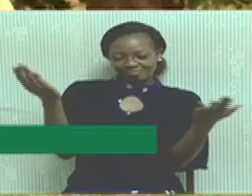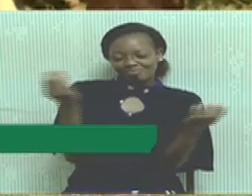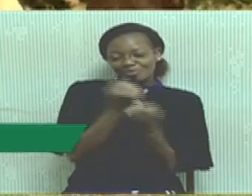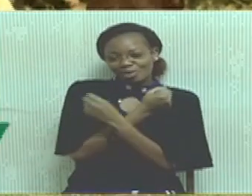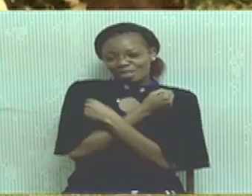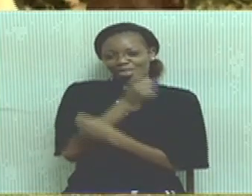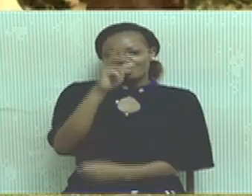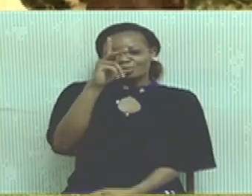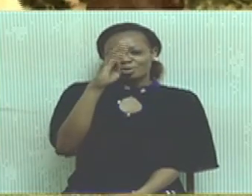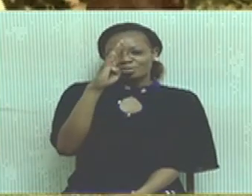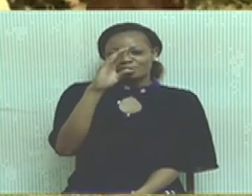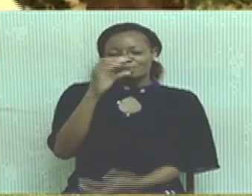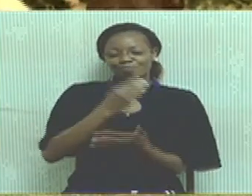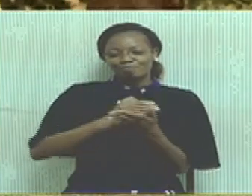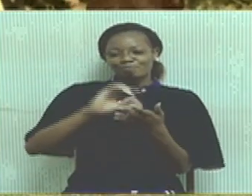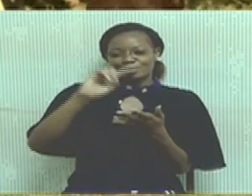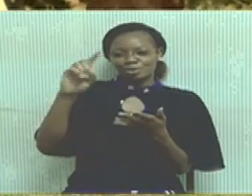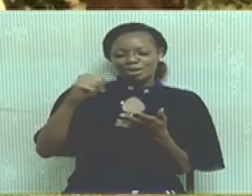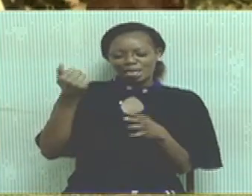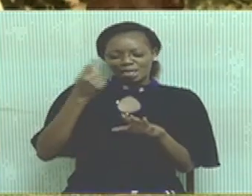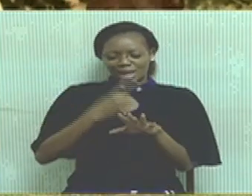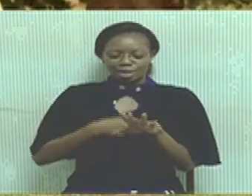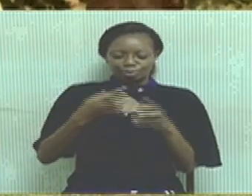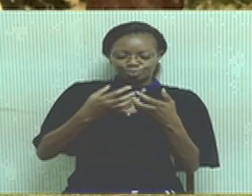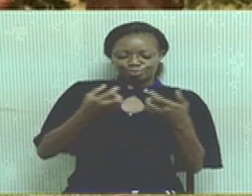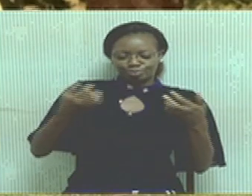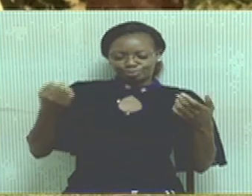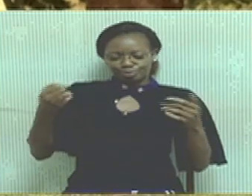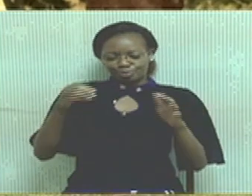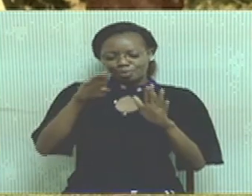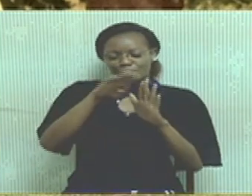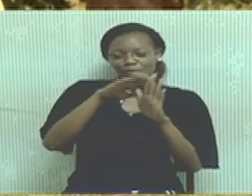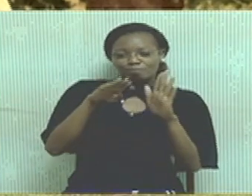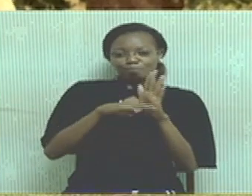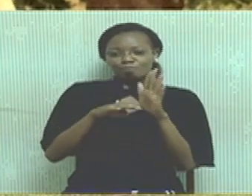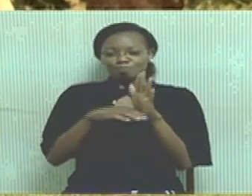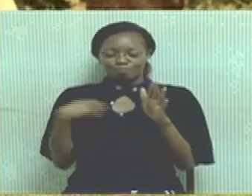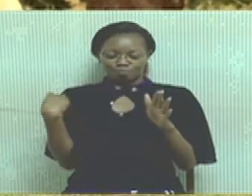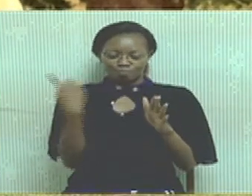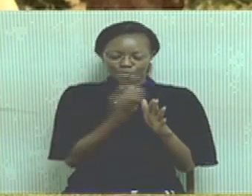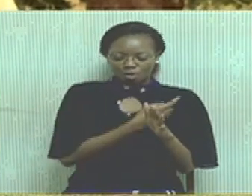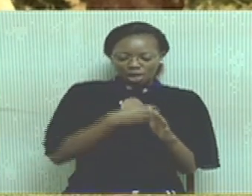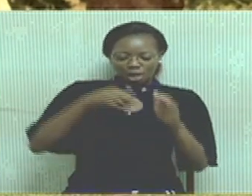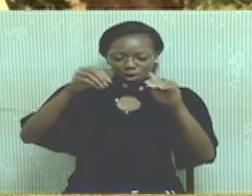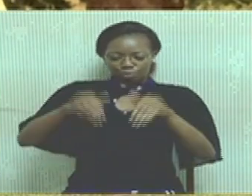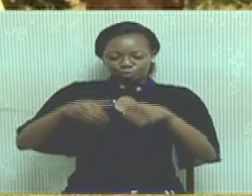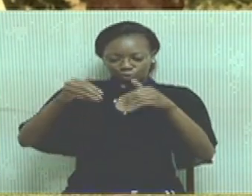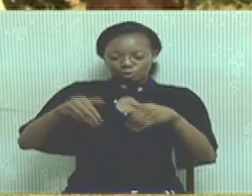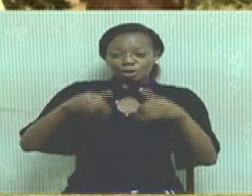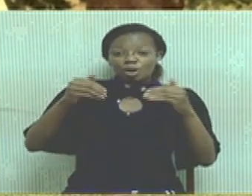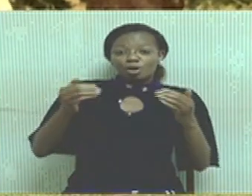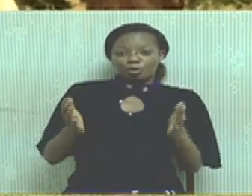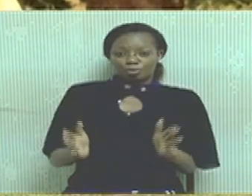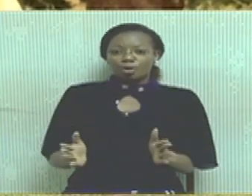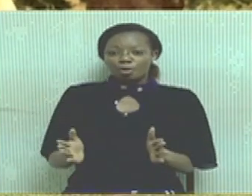Hujambo mpenzi mtazamaji wa KBC Channel 1. Ni wakati mwingine ambapo tunalikunjua jamvi letu la kilimo au kipenda